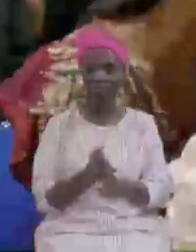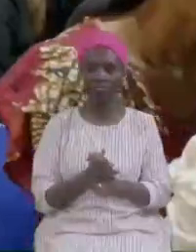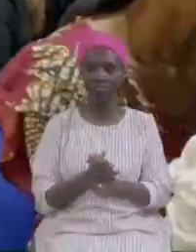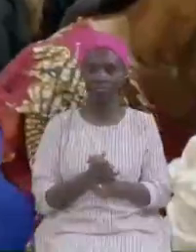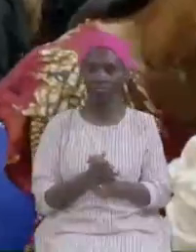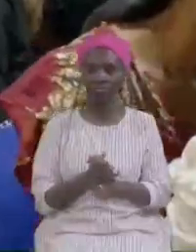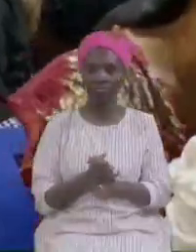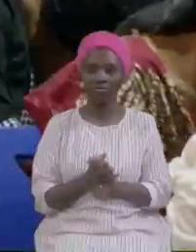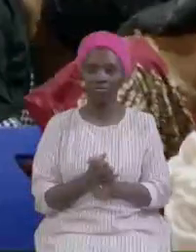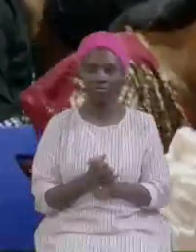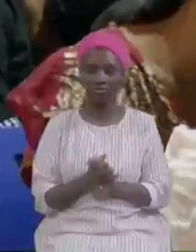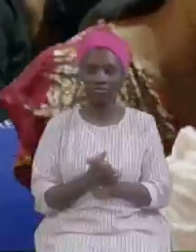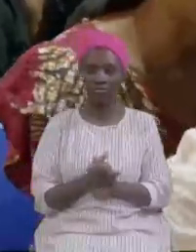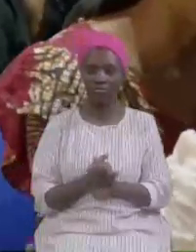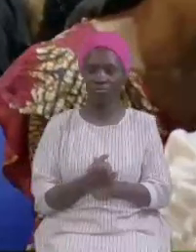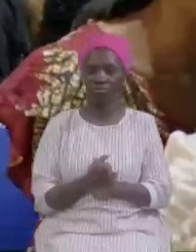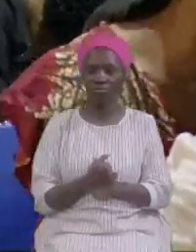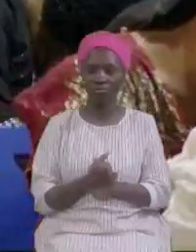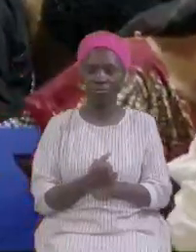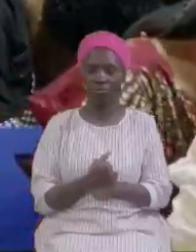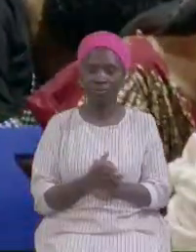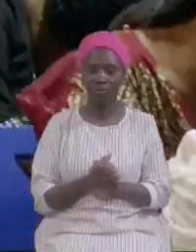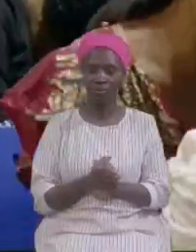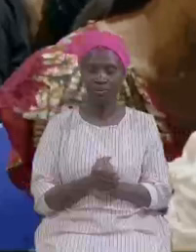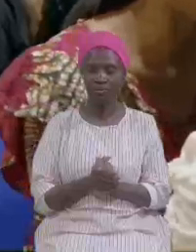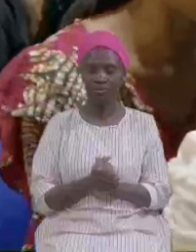Préparez-vous, préparez-vous,